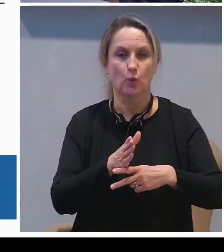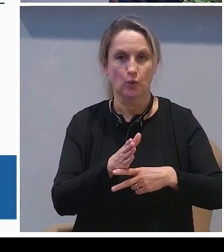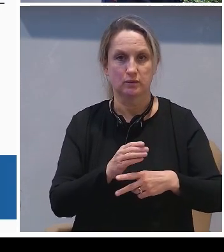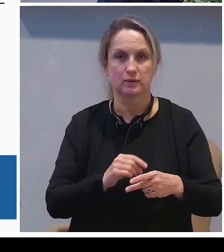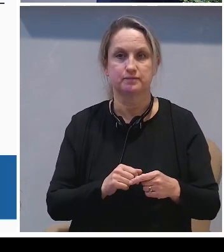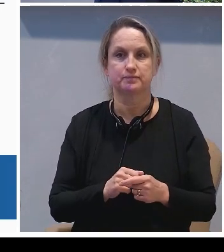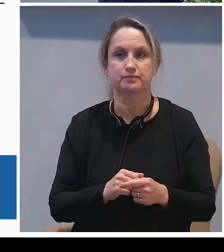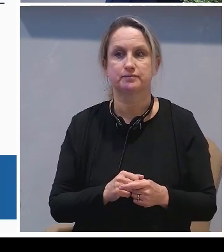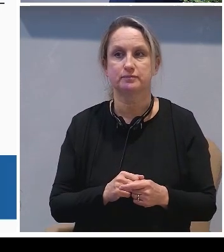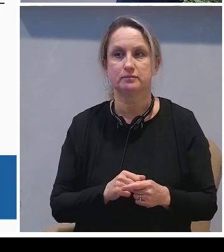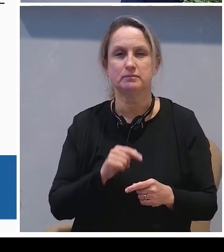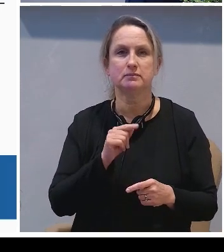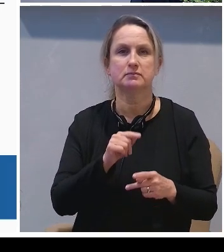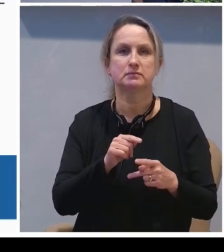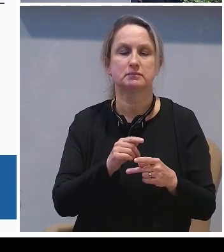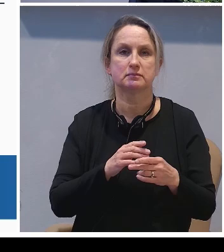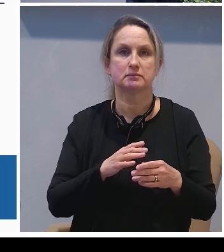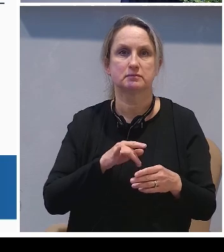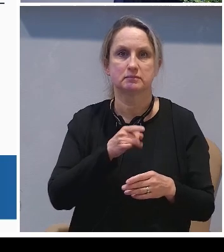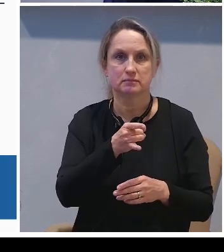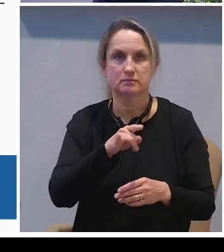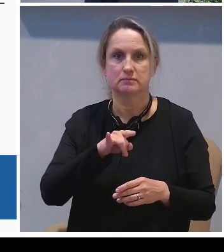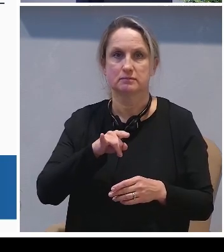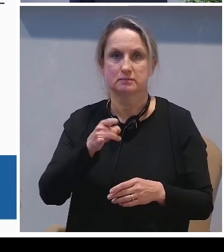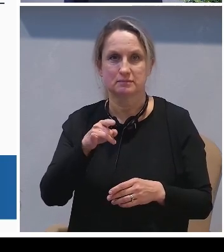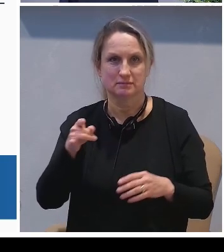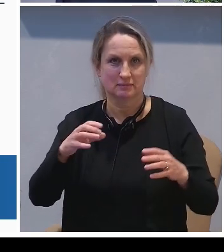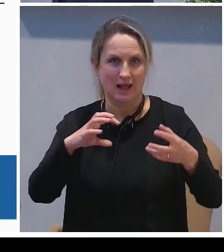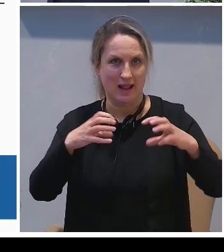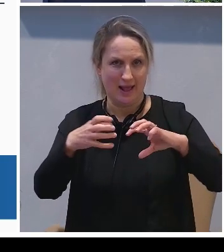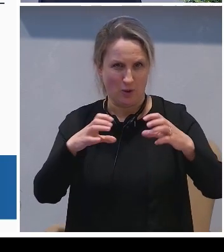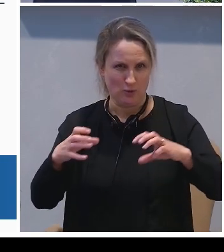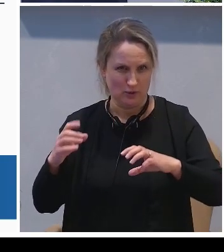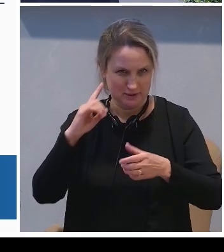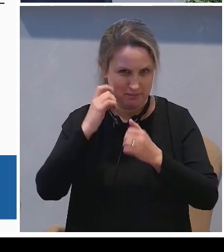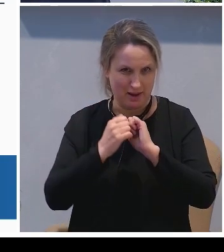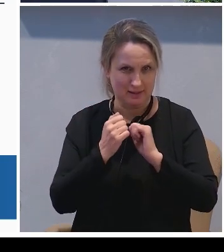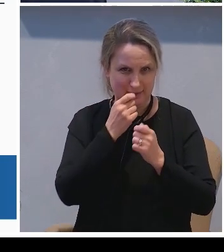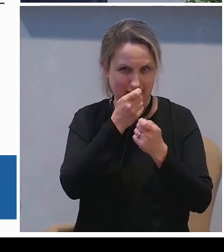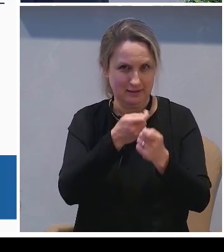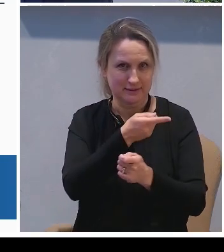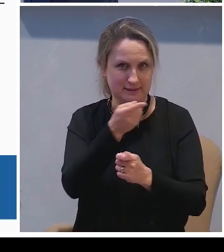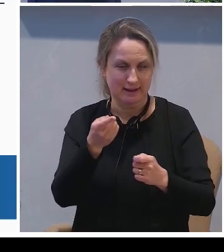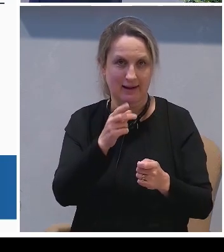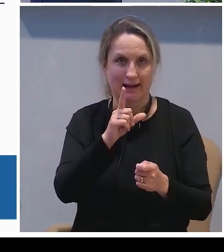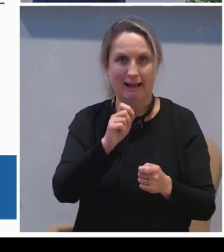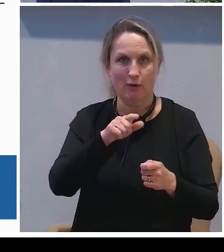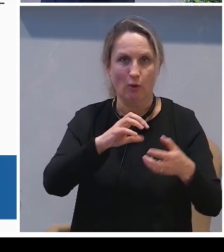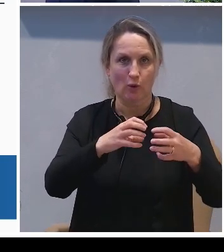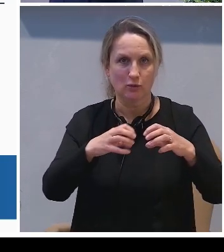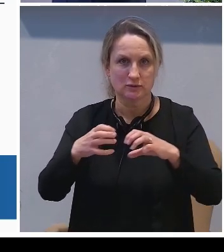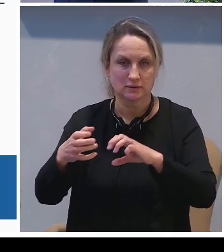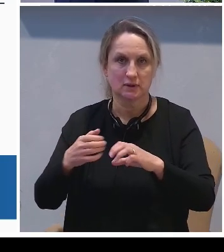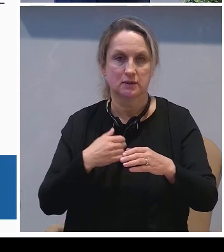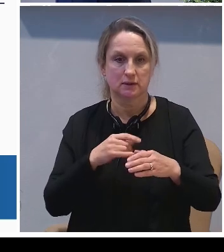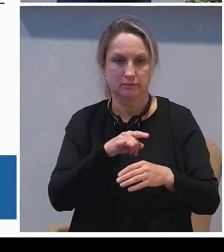still vahelejätmine. Et kui teil on available in meeles, the ma näitasin siin UK. neid Lego klotse ja natukene siis You may räägin lahti seda